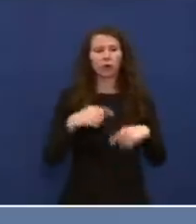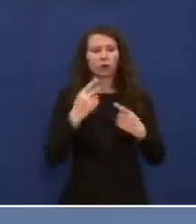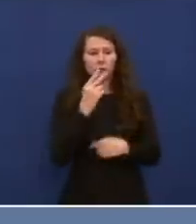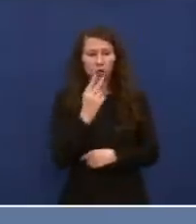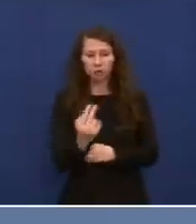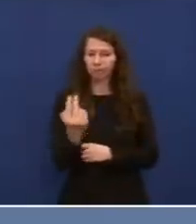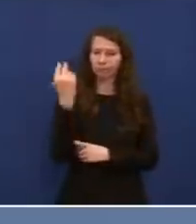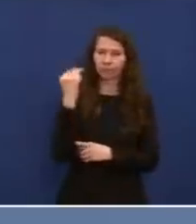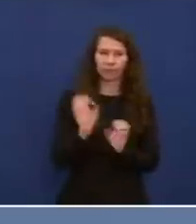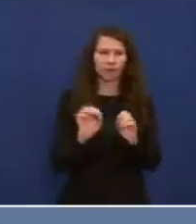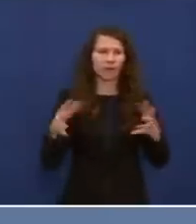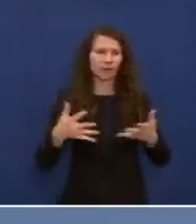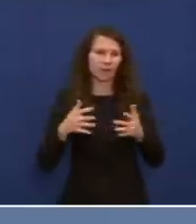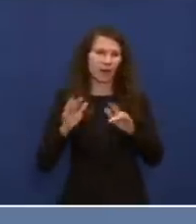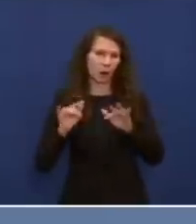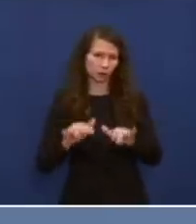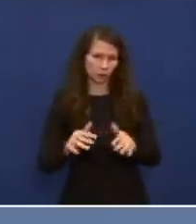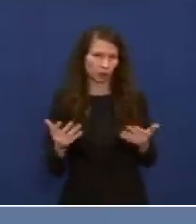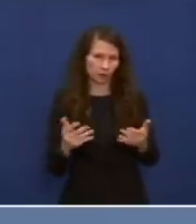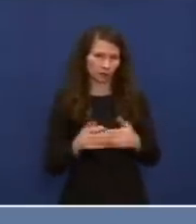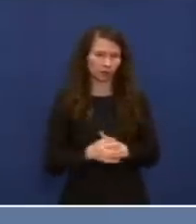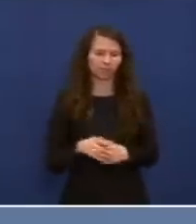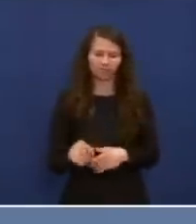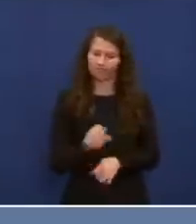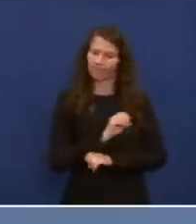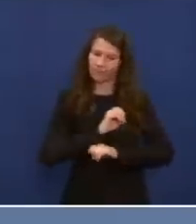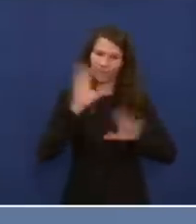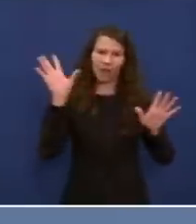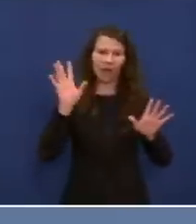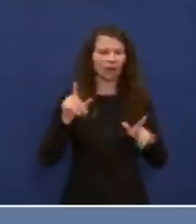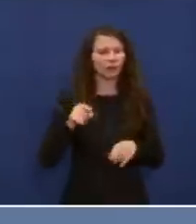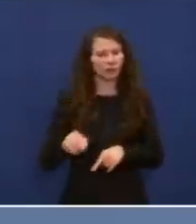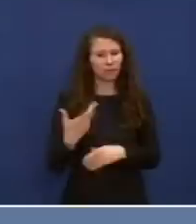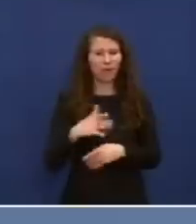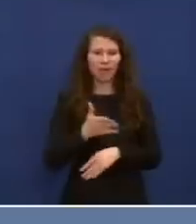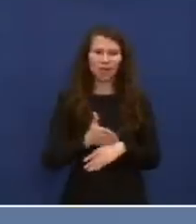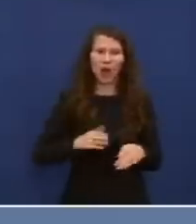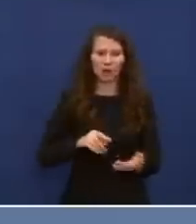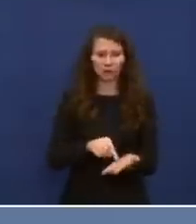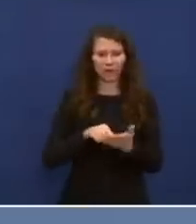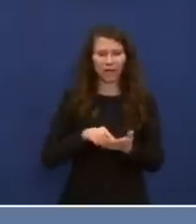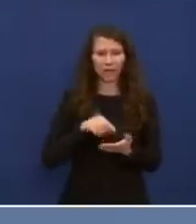schon, dass sie ein Schlaglicht geworfen hat auf